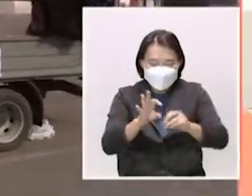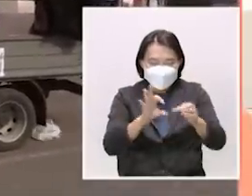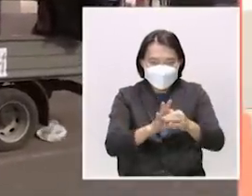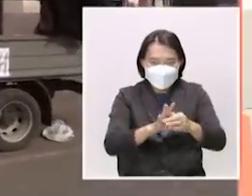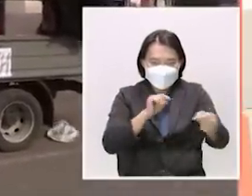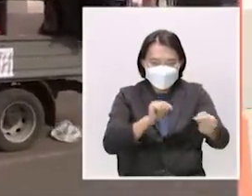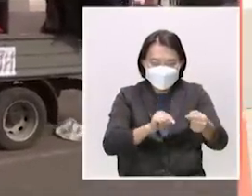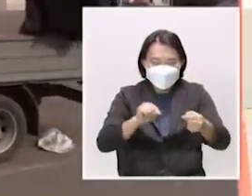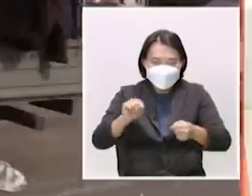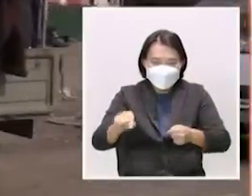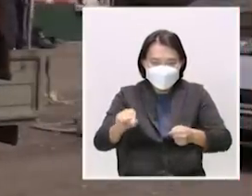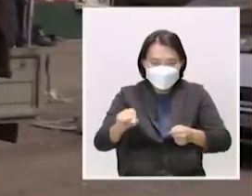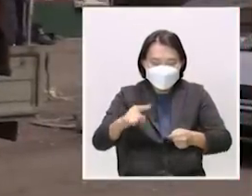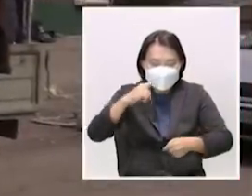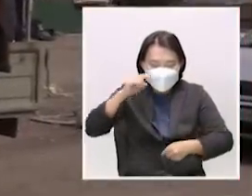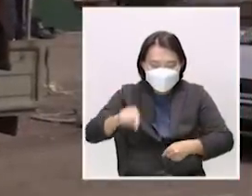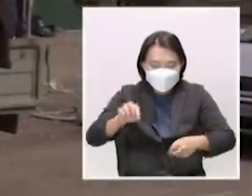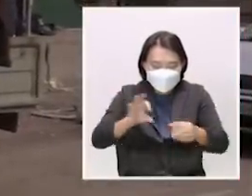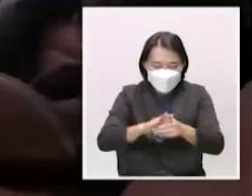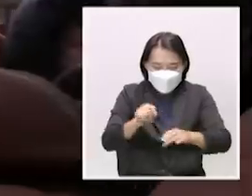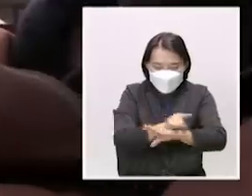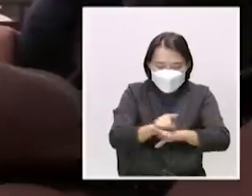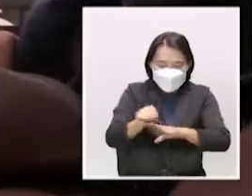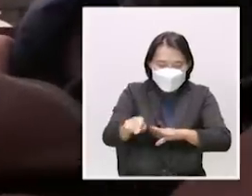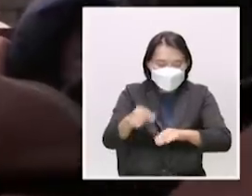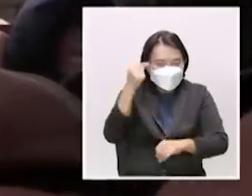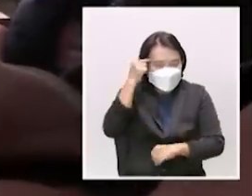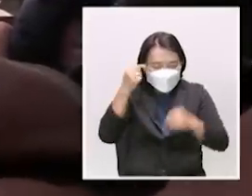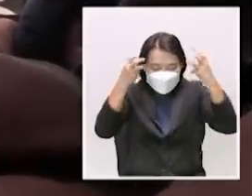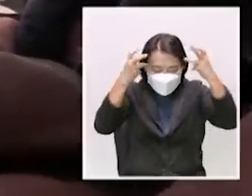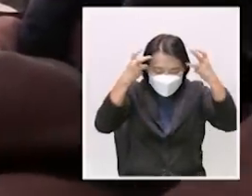abb pas meerเรา